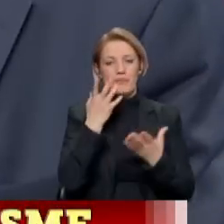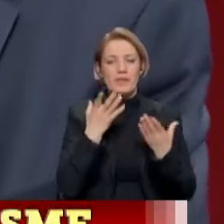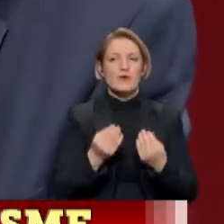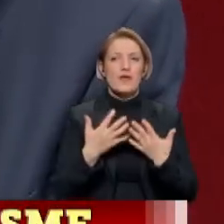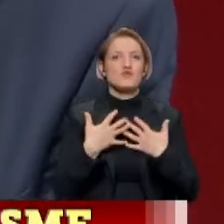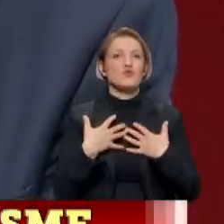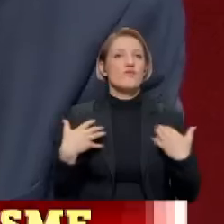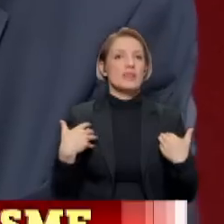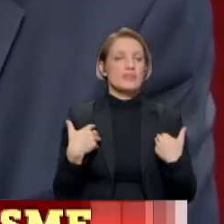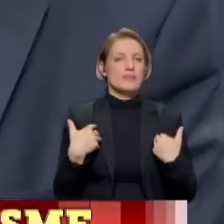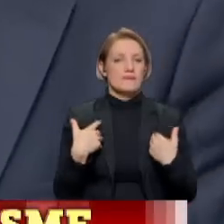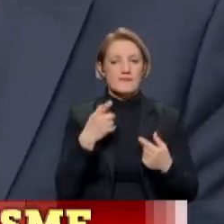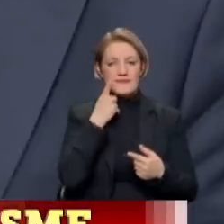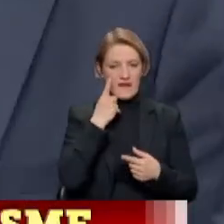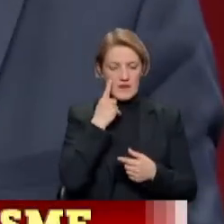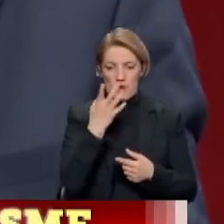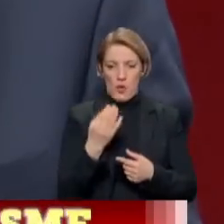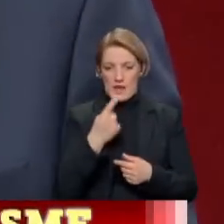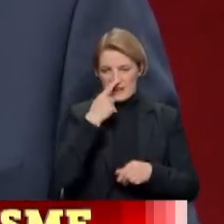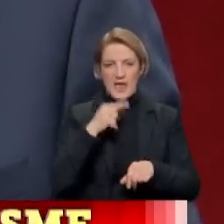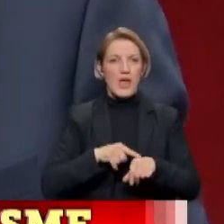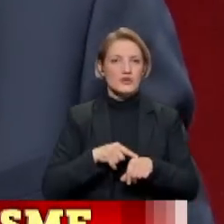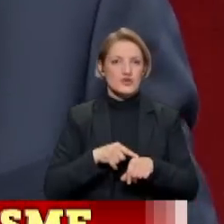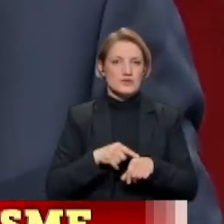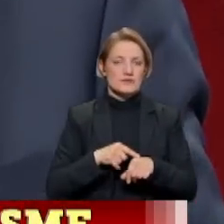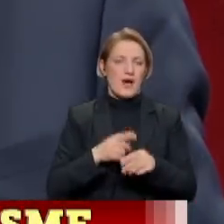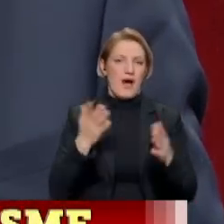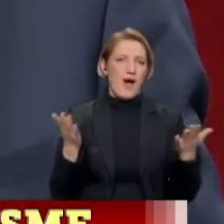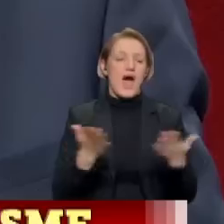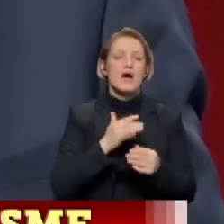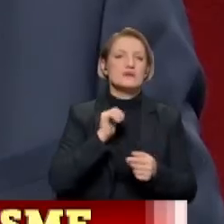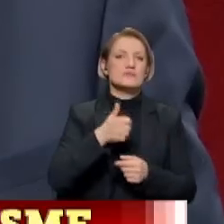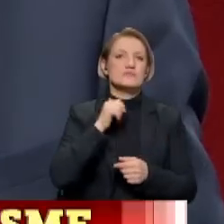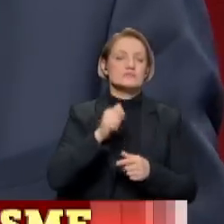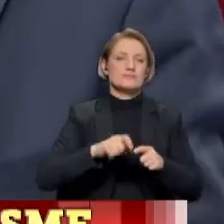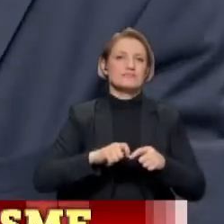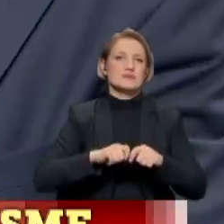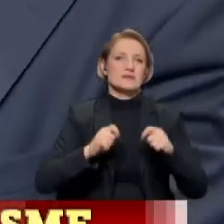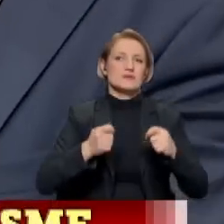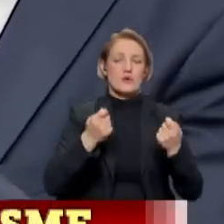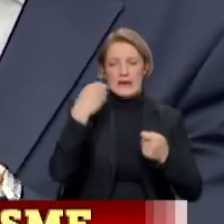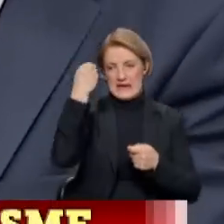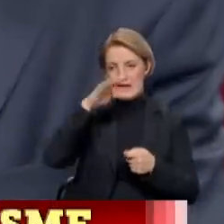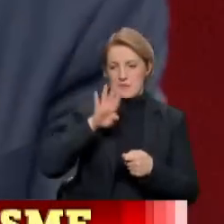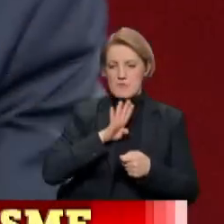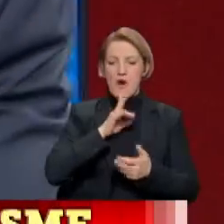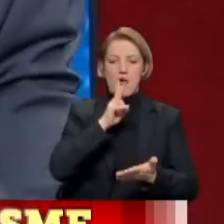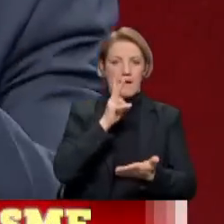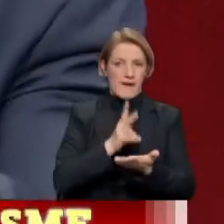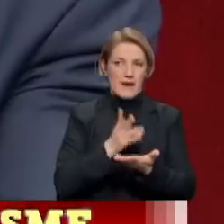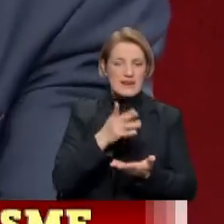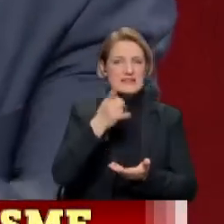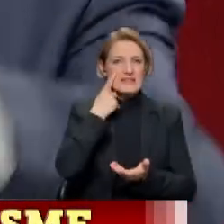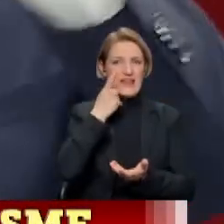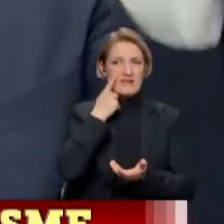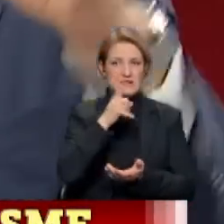olan güven, devlete olan inanç her geçen gün kırılıyor. İşte Ekrem İmamoğlu kararı da